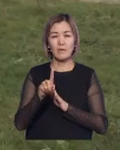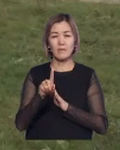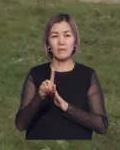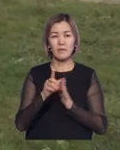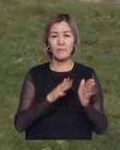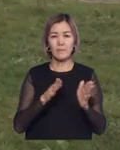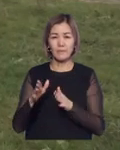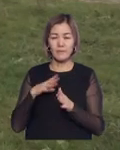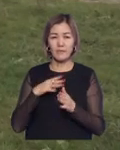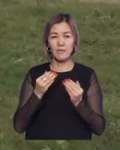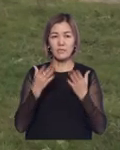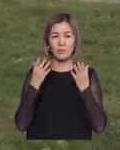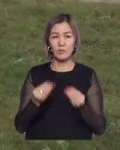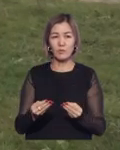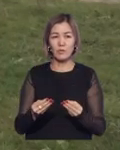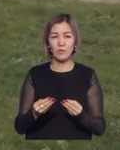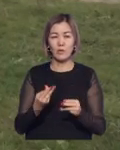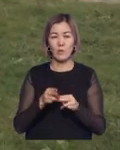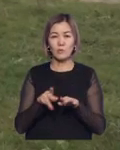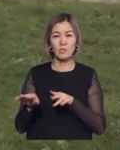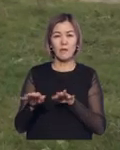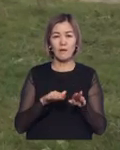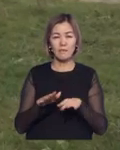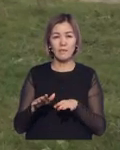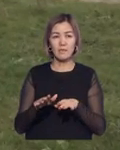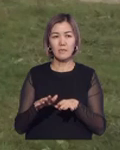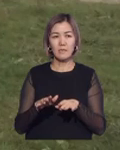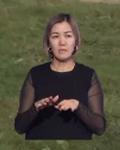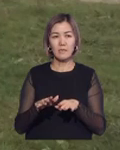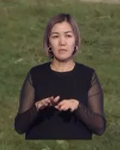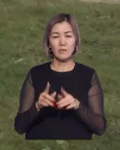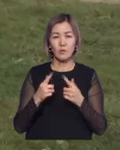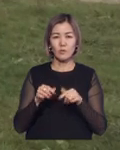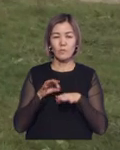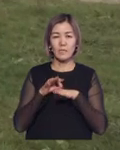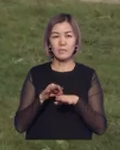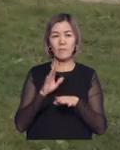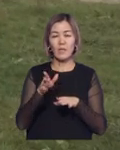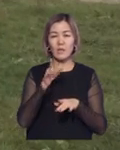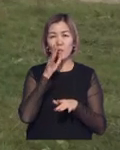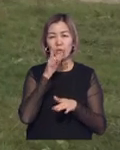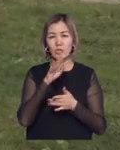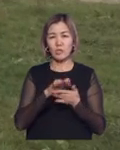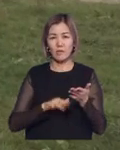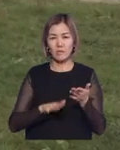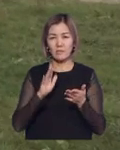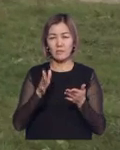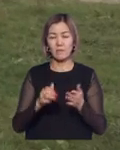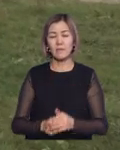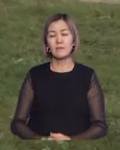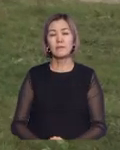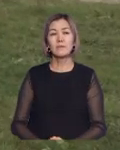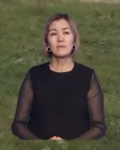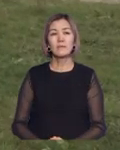ауданында қазіргі таңда осындай акциялар ұйымдастырылып, алдағы уақытта да осындай